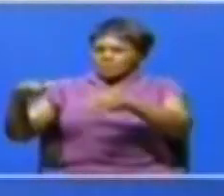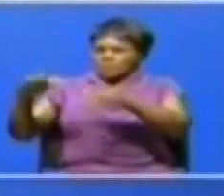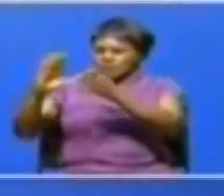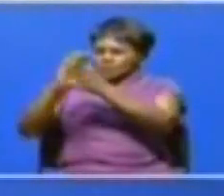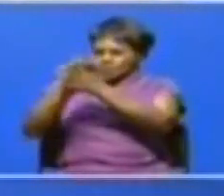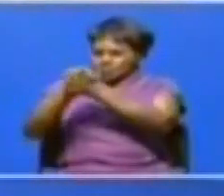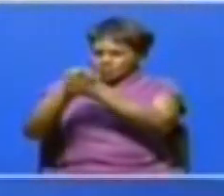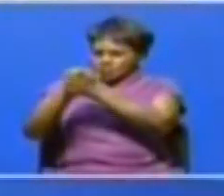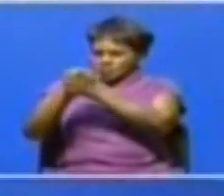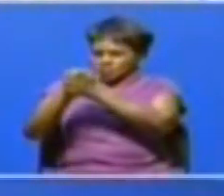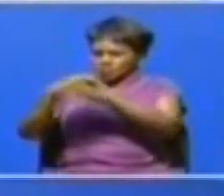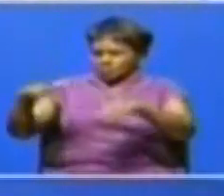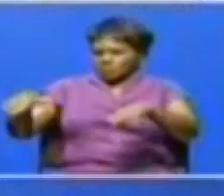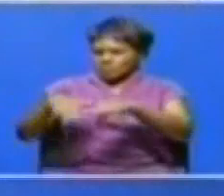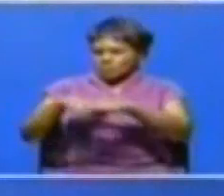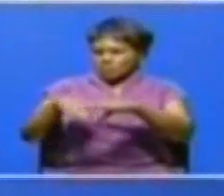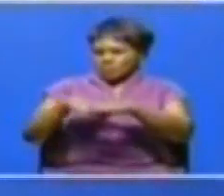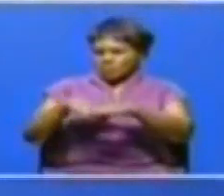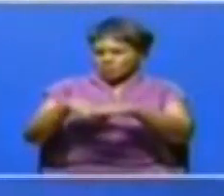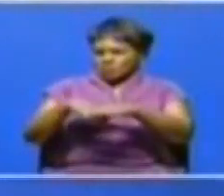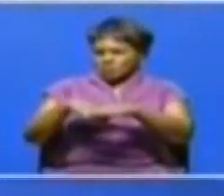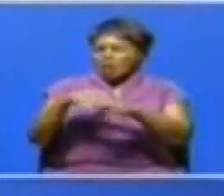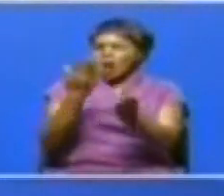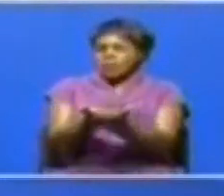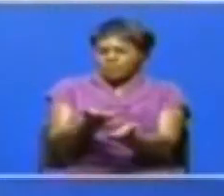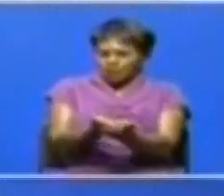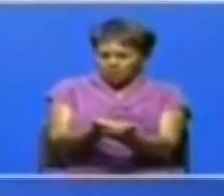wanachama wa bunge they will apply